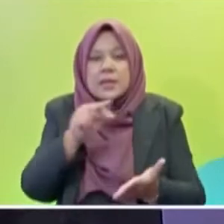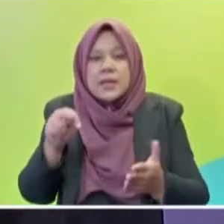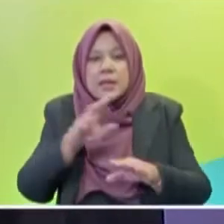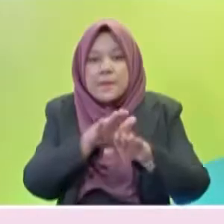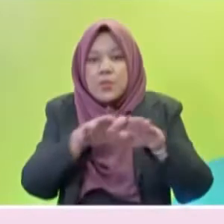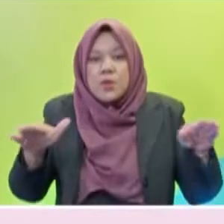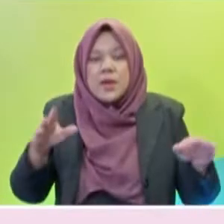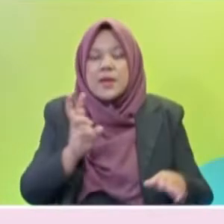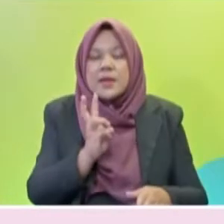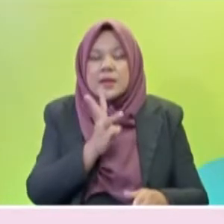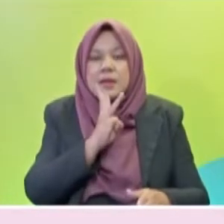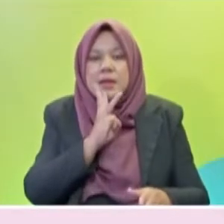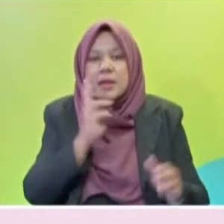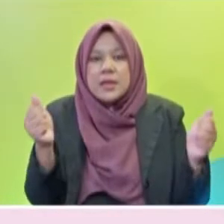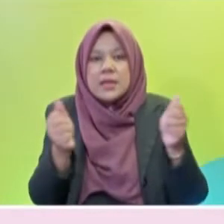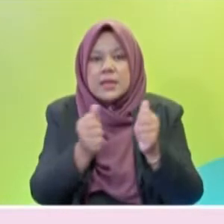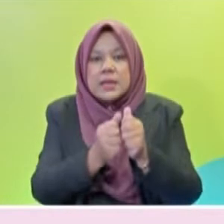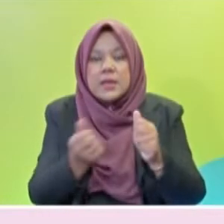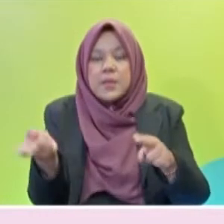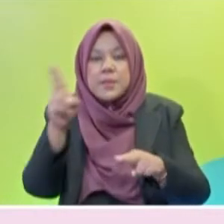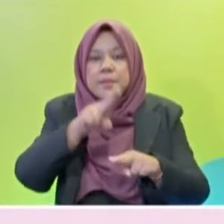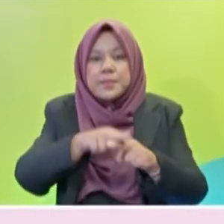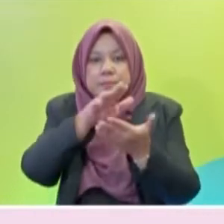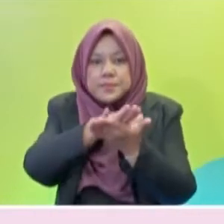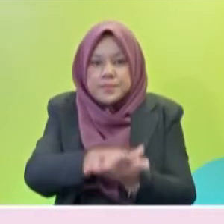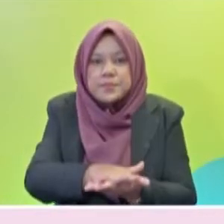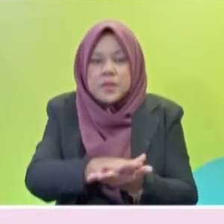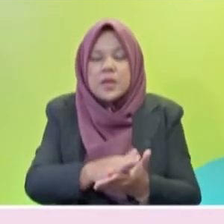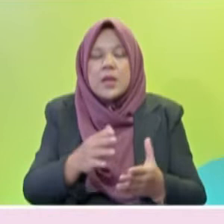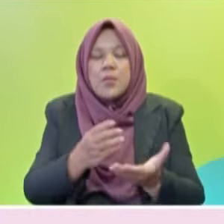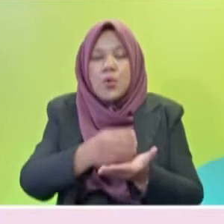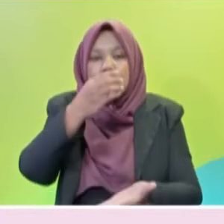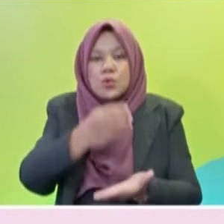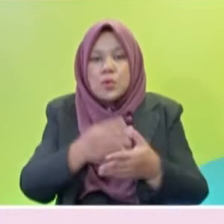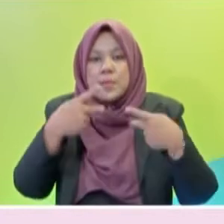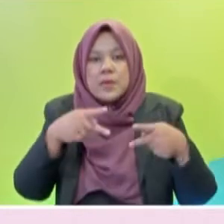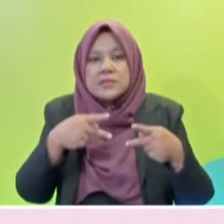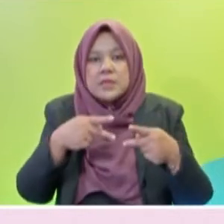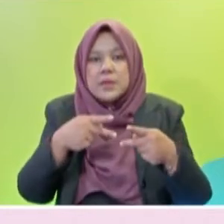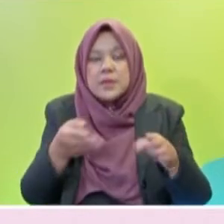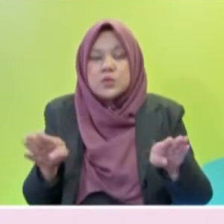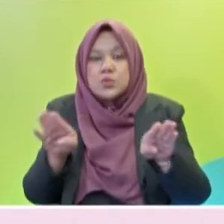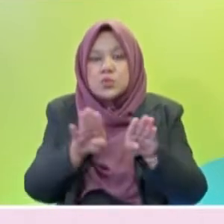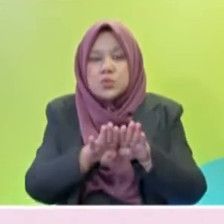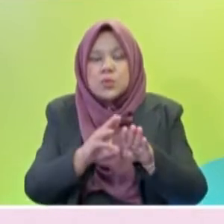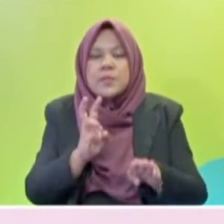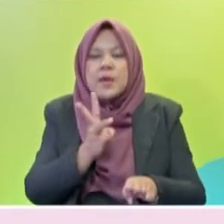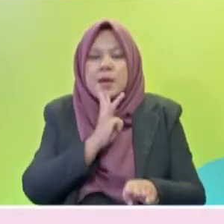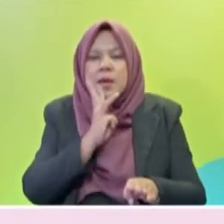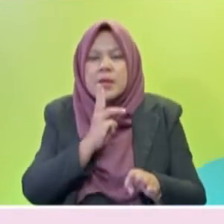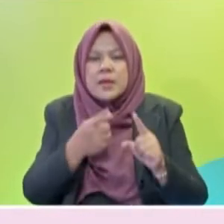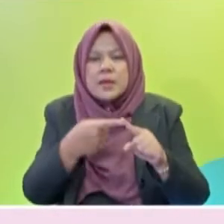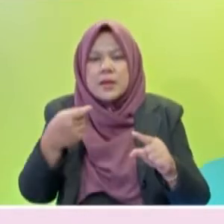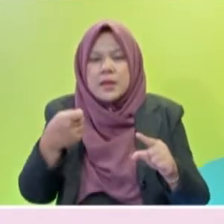Oke dengan menambah mampatkan botol plastik yang betul Kyai dari setiap lubang akan